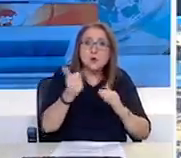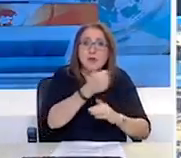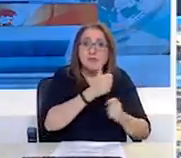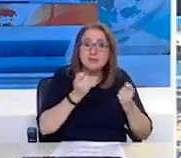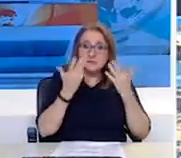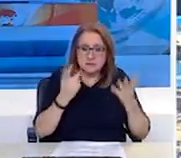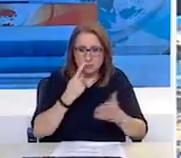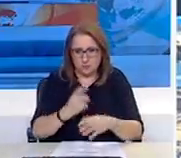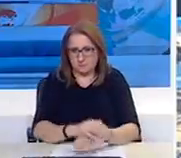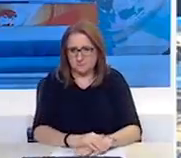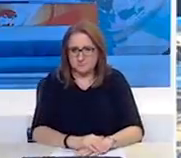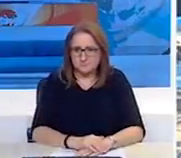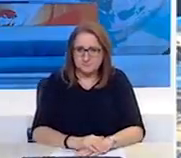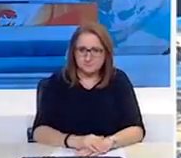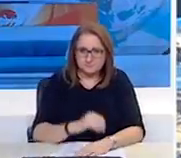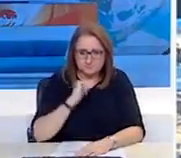τοποθετηθεί.